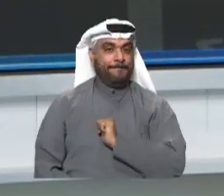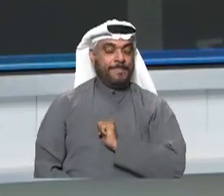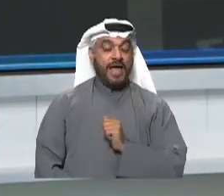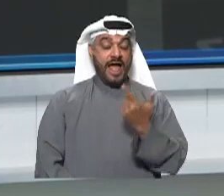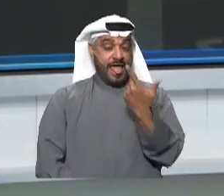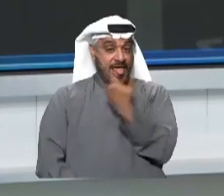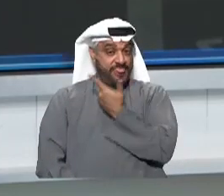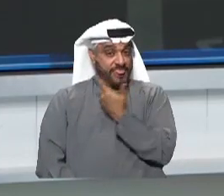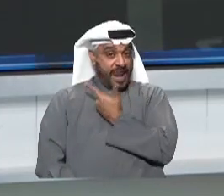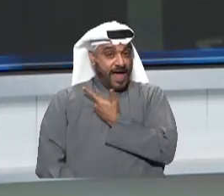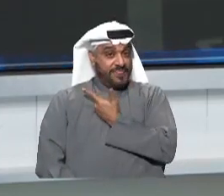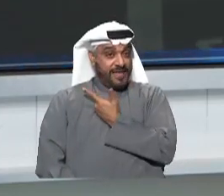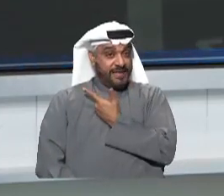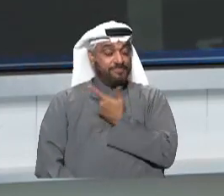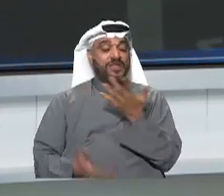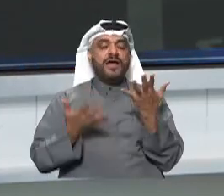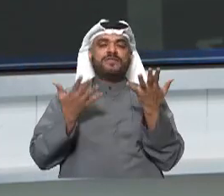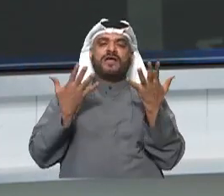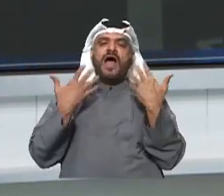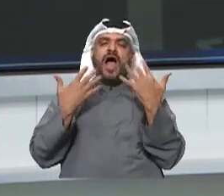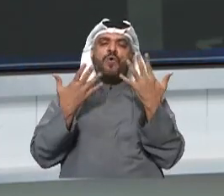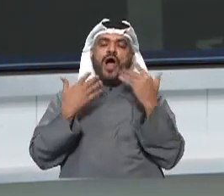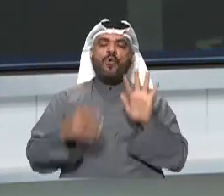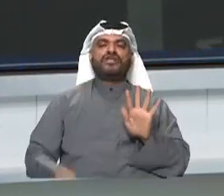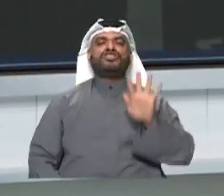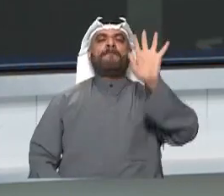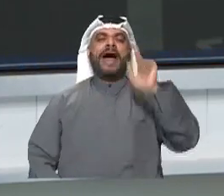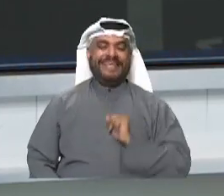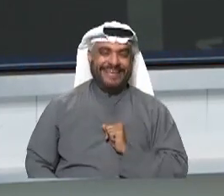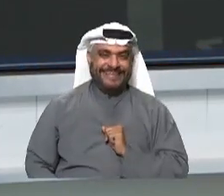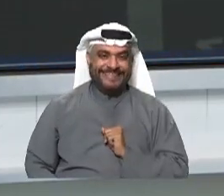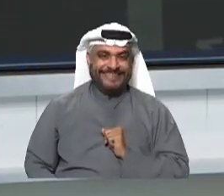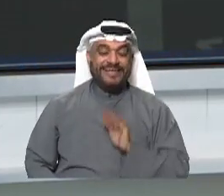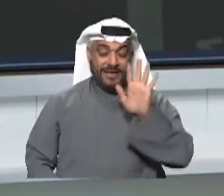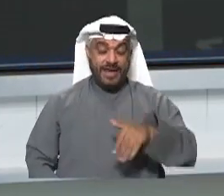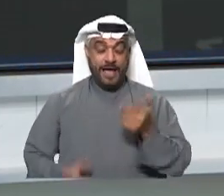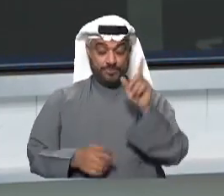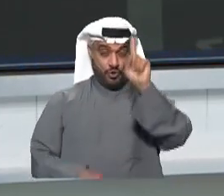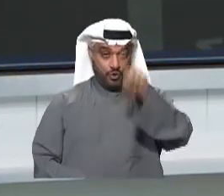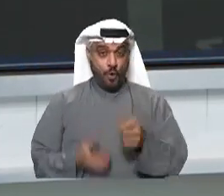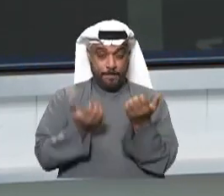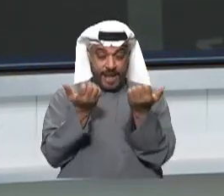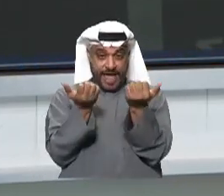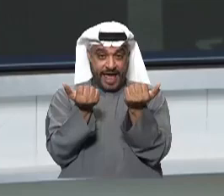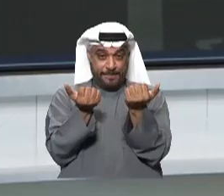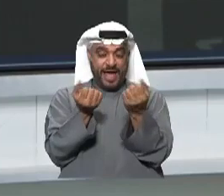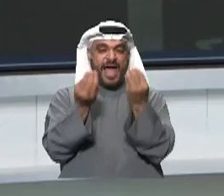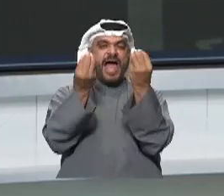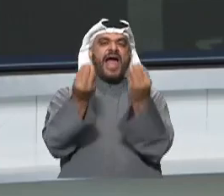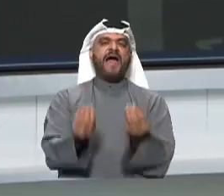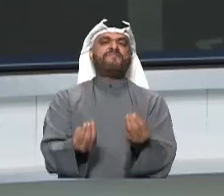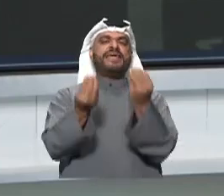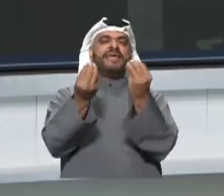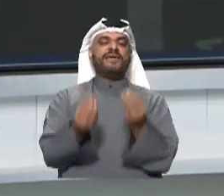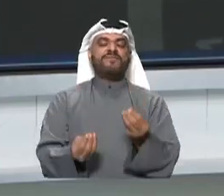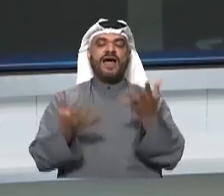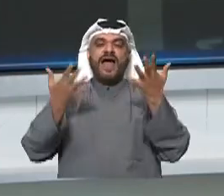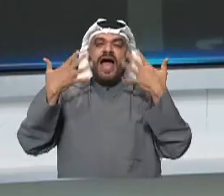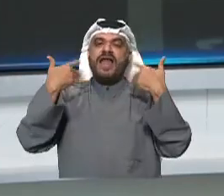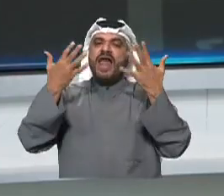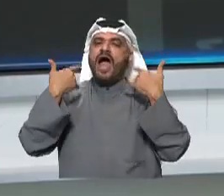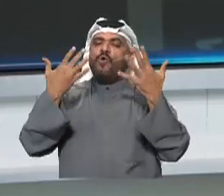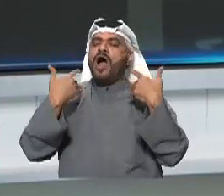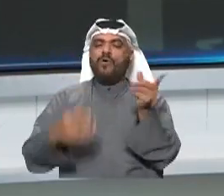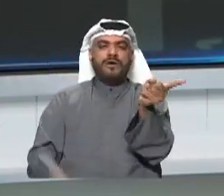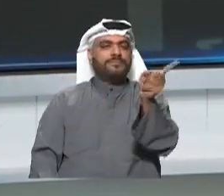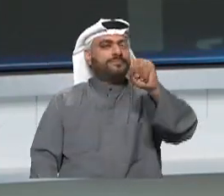متقاربه الاتجاه راح ترجع مره ثانيه يا شماليه غربيه في يوم الاربعاء خفيفه الى معتدله بسرعه بشكل عام راح توصل